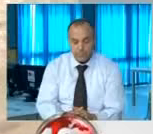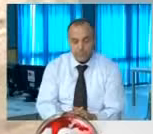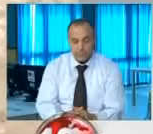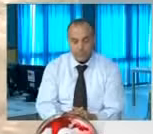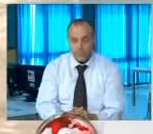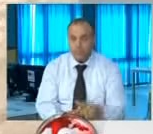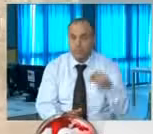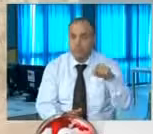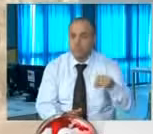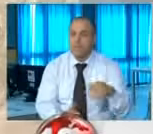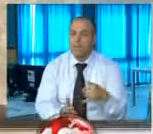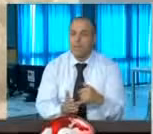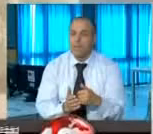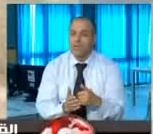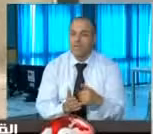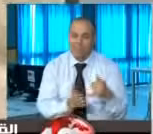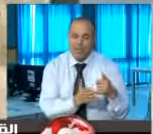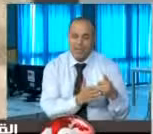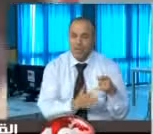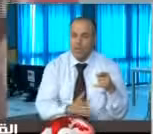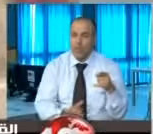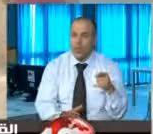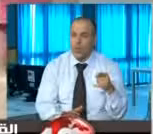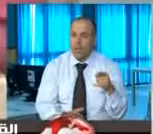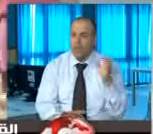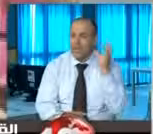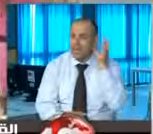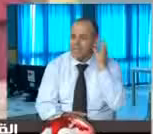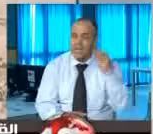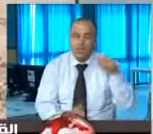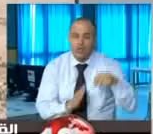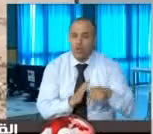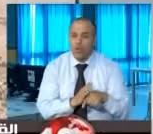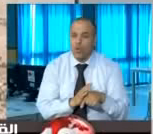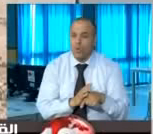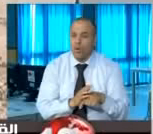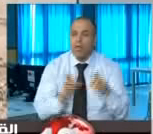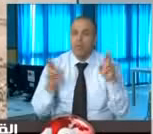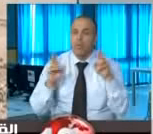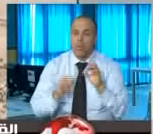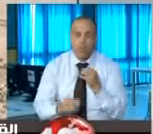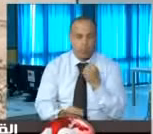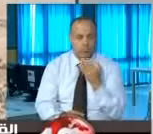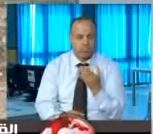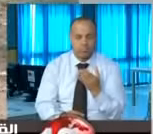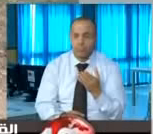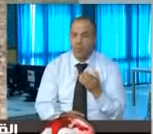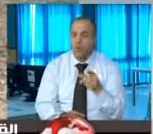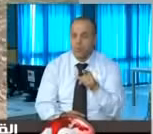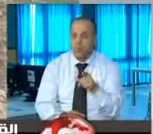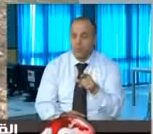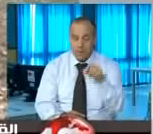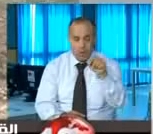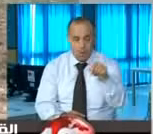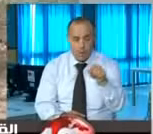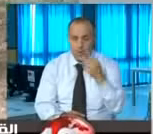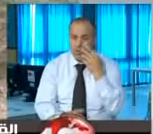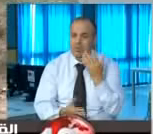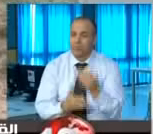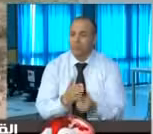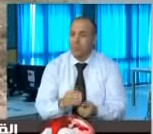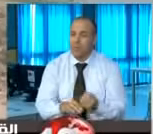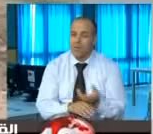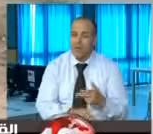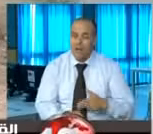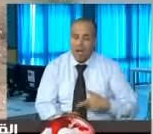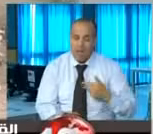في منطقتي الفرش 2 والمقسمات من القصرين الجنوبية ينعدم التيار الكهربائي عن الأهالي. هنا تتغير معطيات